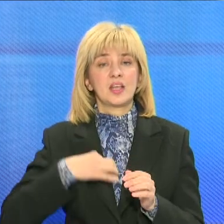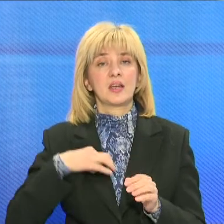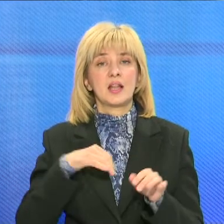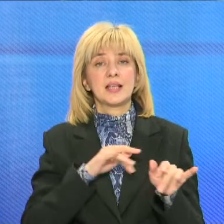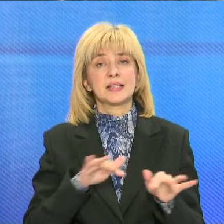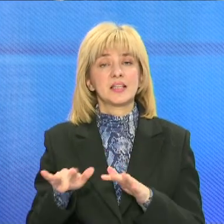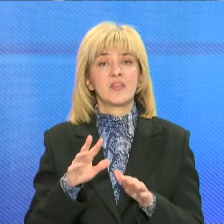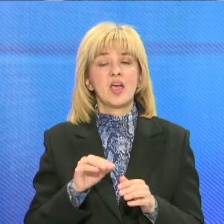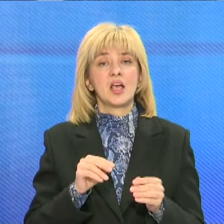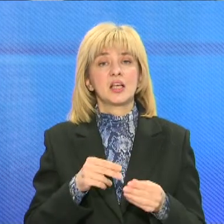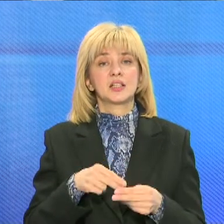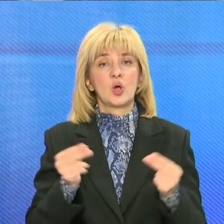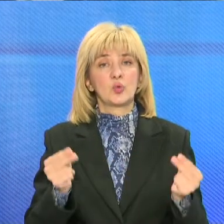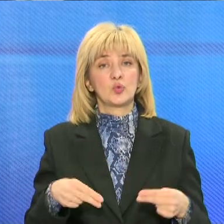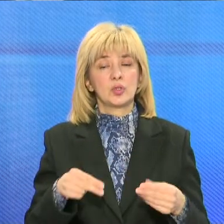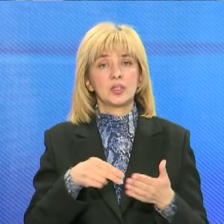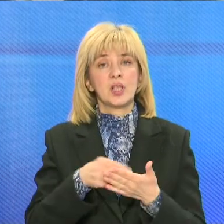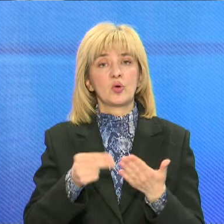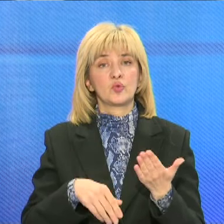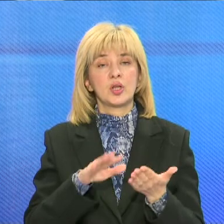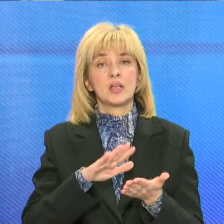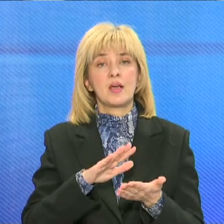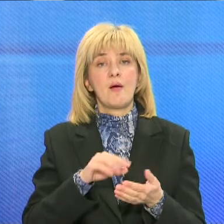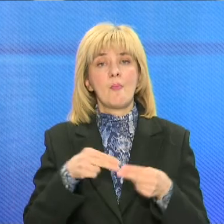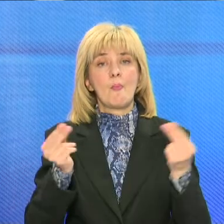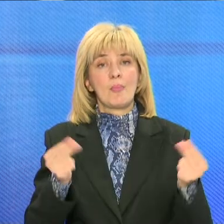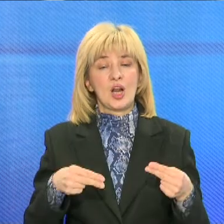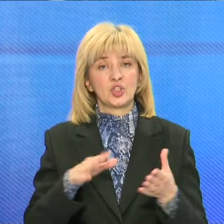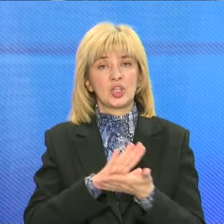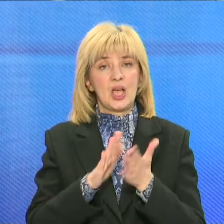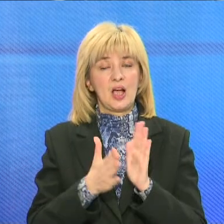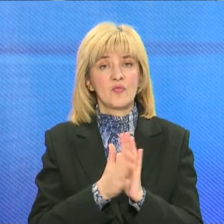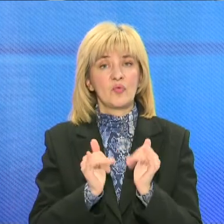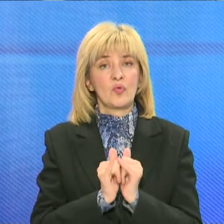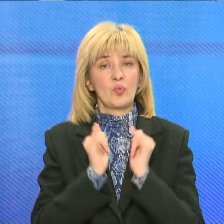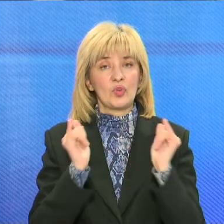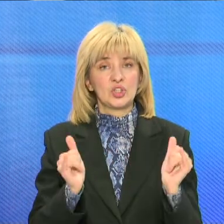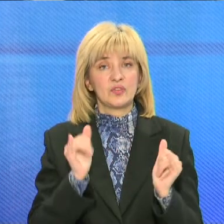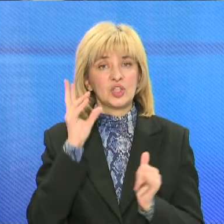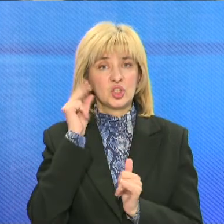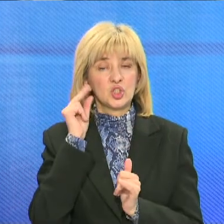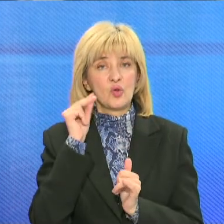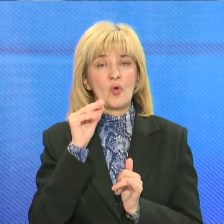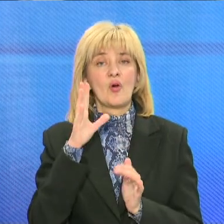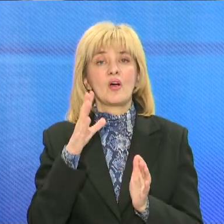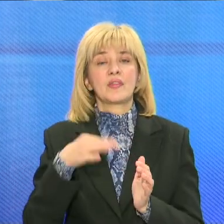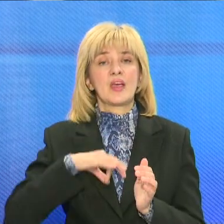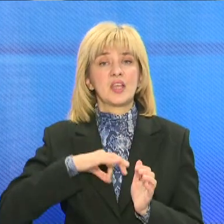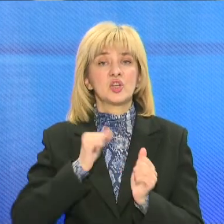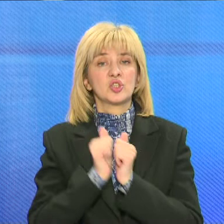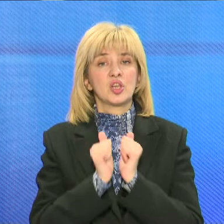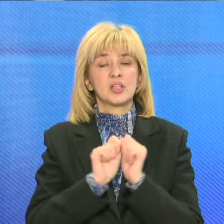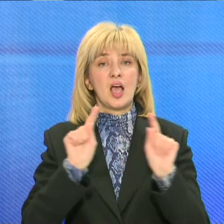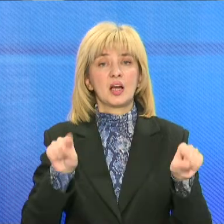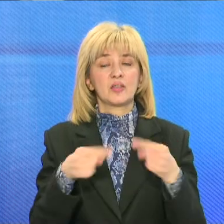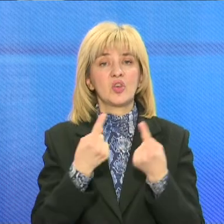договоров. Растет количество их в том числе. Вообще нотариусы достаточно